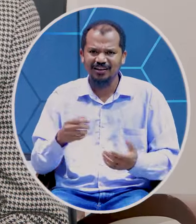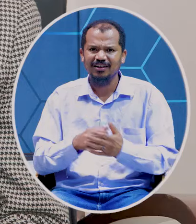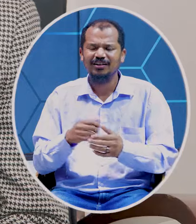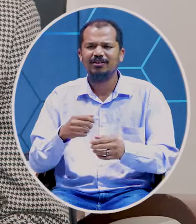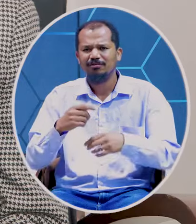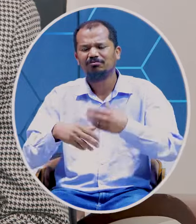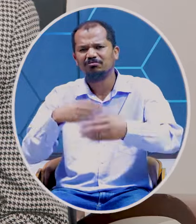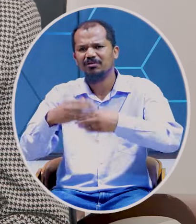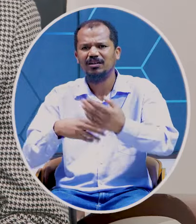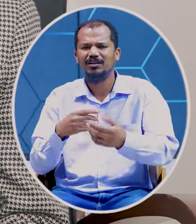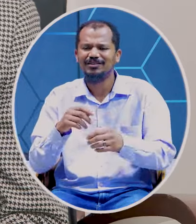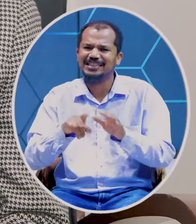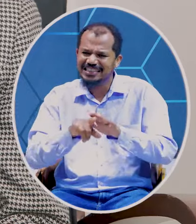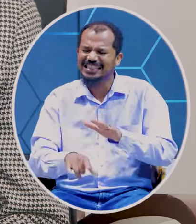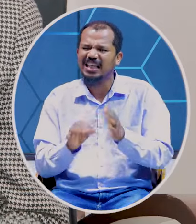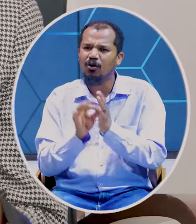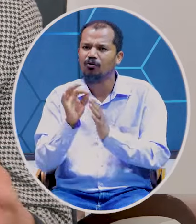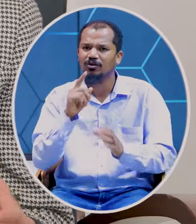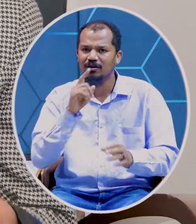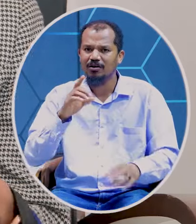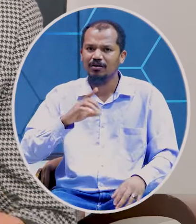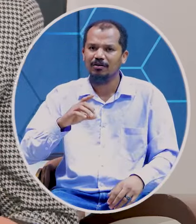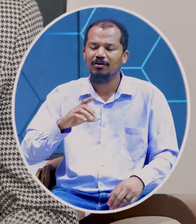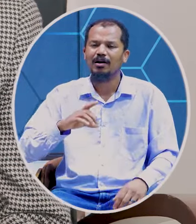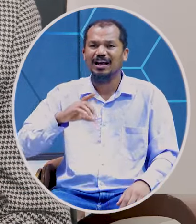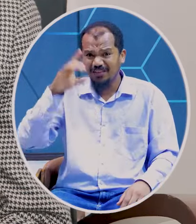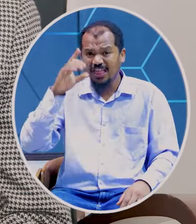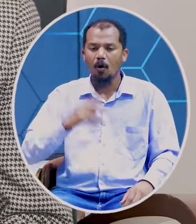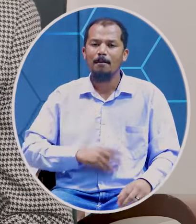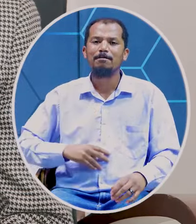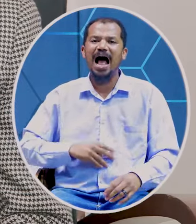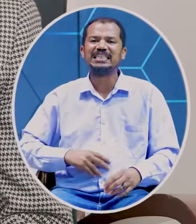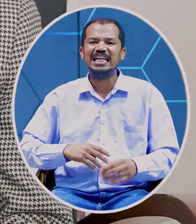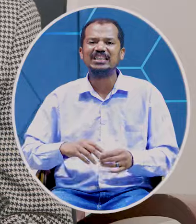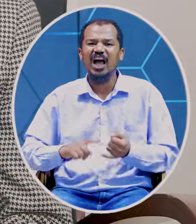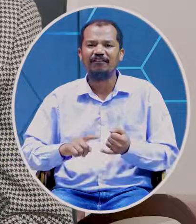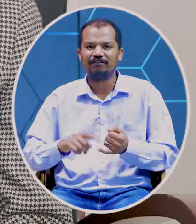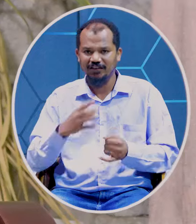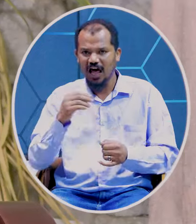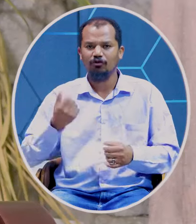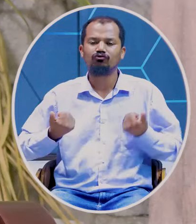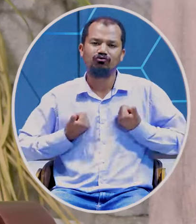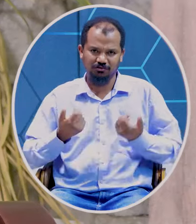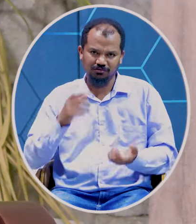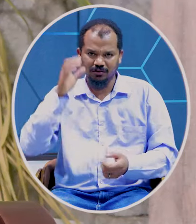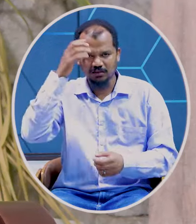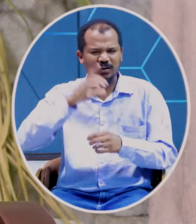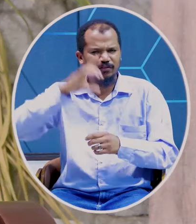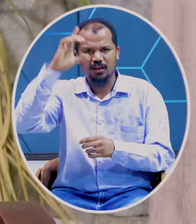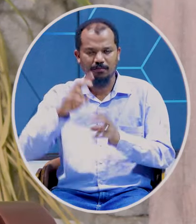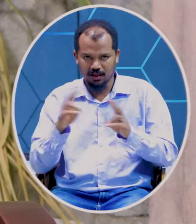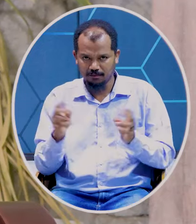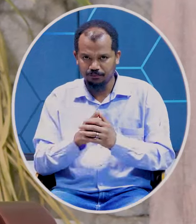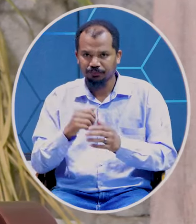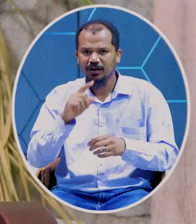ምናምን እንላቸው ይከተላሉ። ግን ዝቅተኛ ቁጥር ነው ያላቸው። ከፍተኛውን ድርሻ የሚወስዱት የጡትና የማህፀን በር ጫፍ ካንሰር ናቸው። ቅድም መነሻሽ